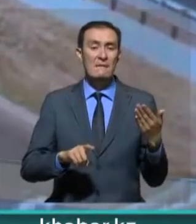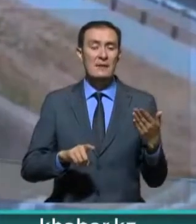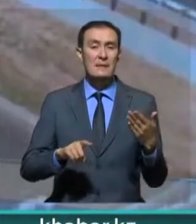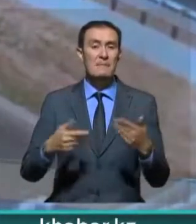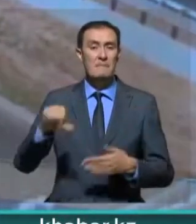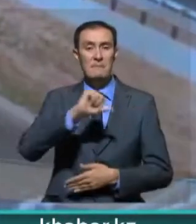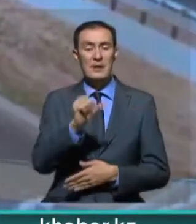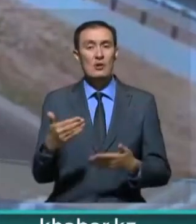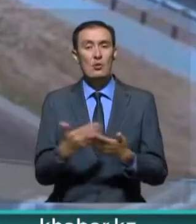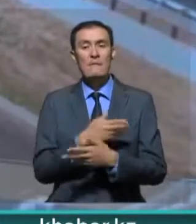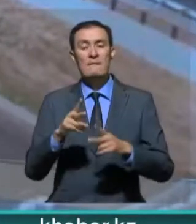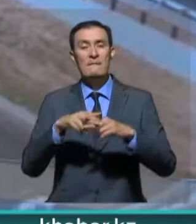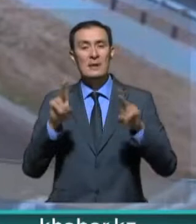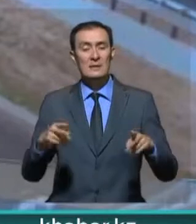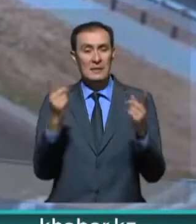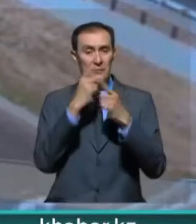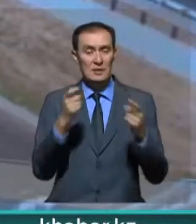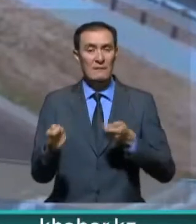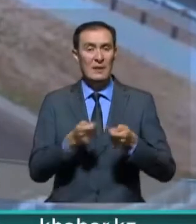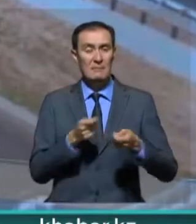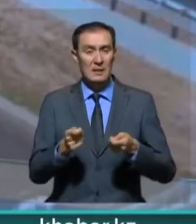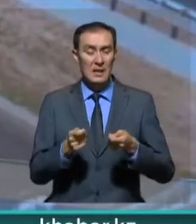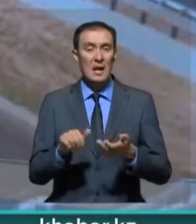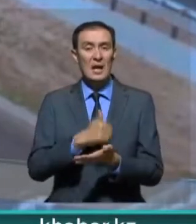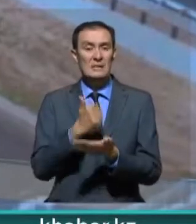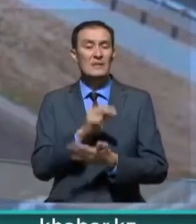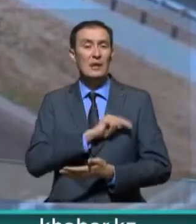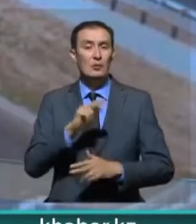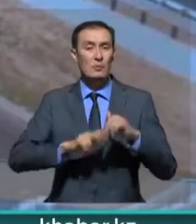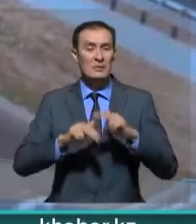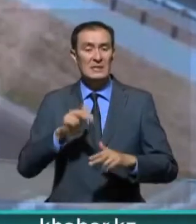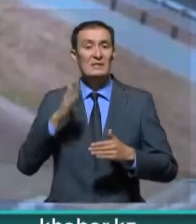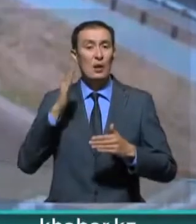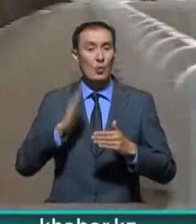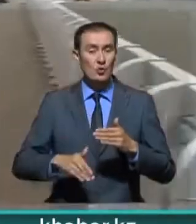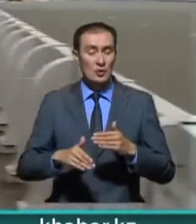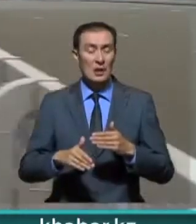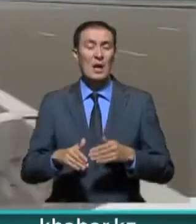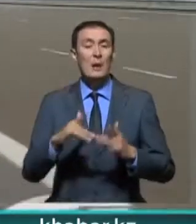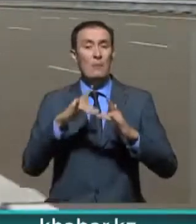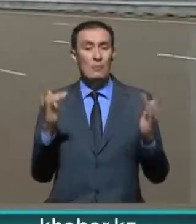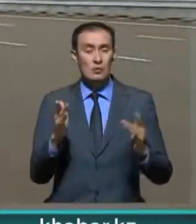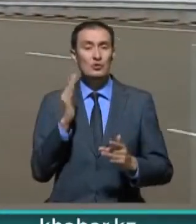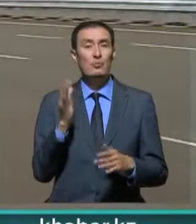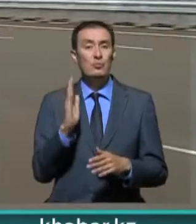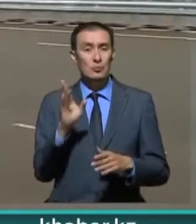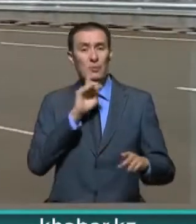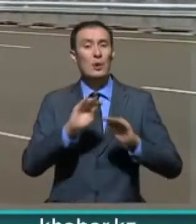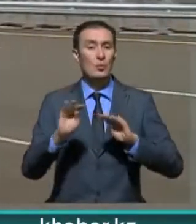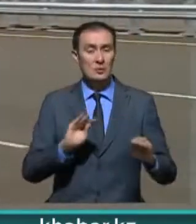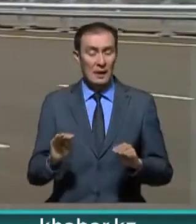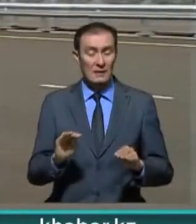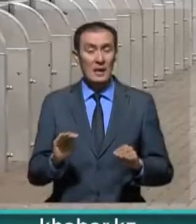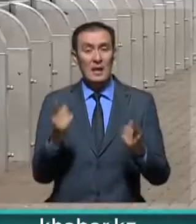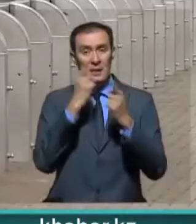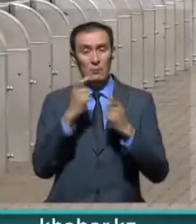районом нового вокзала. Его, как сообщили в городском акимате, основные работы по строительству завершены. Параллельно мост еще будут благоустраивать.